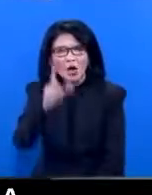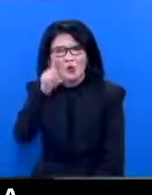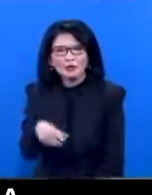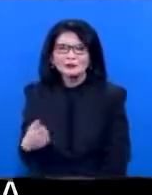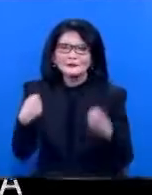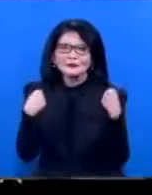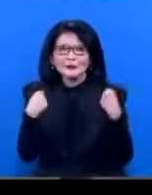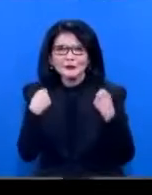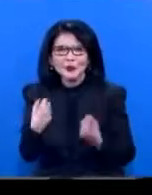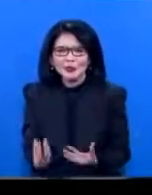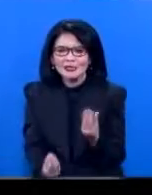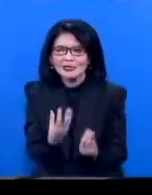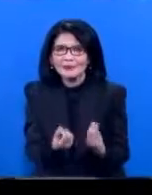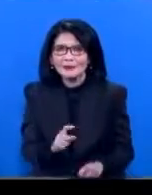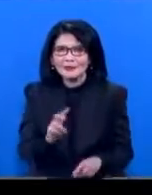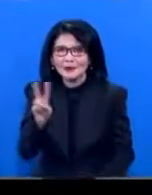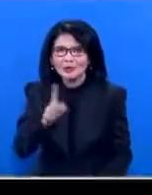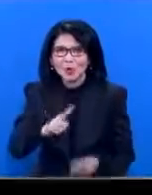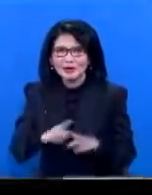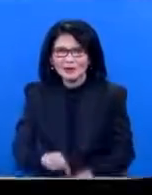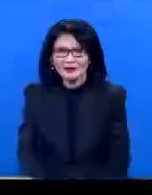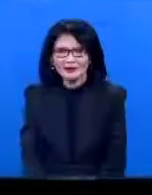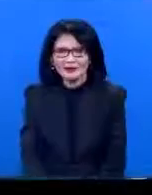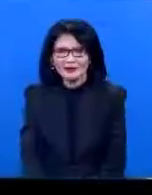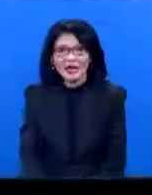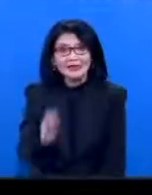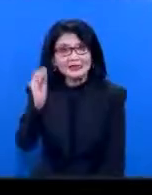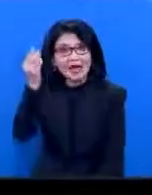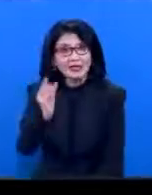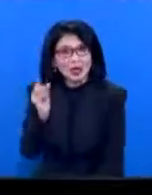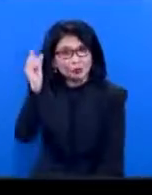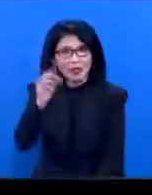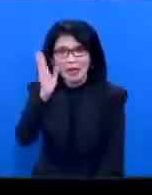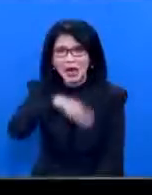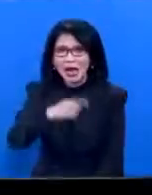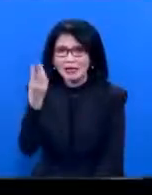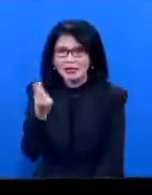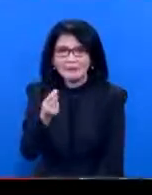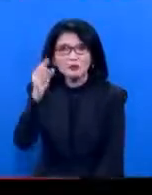di sebuah taman bersama dua rekannya di kawasan Muara Baru, Penjaringan, Jakarta Utara, Rabu sore.